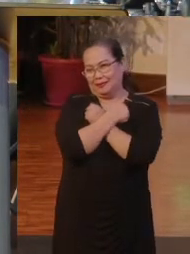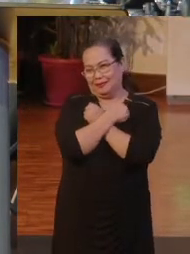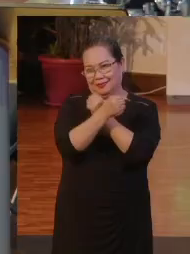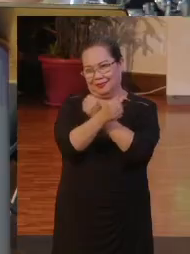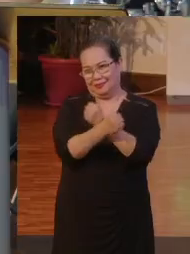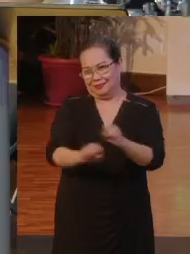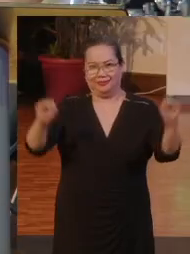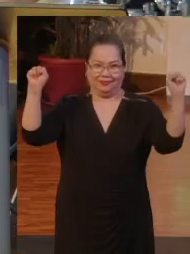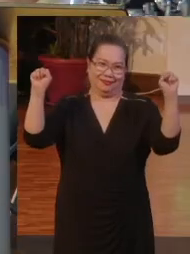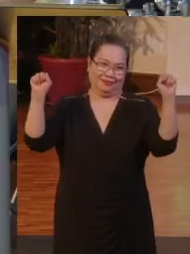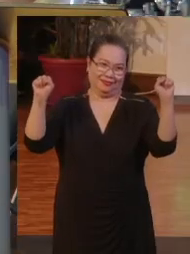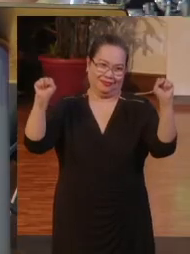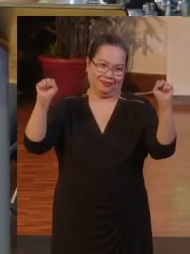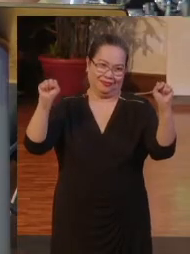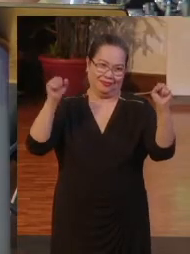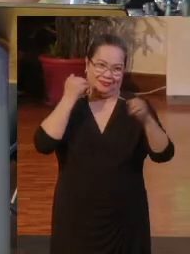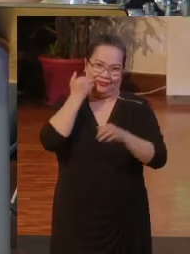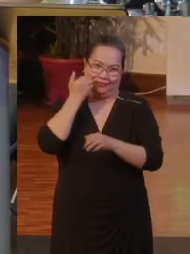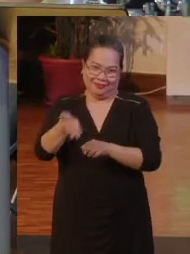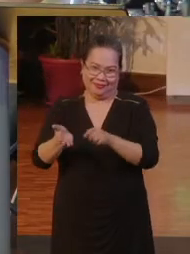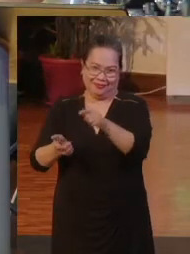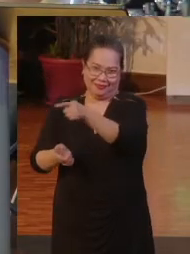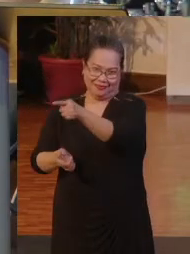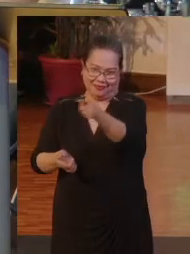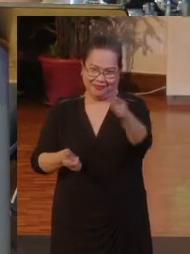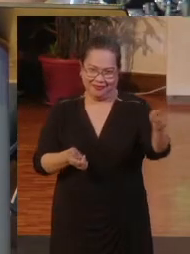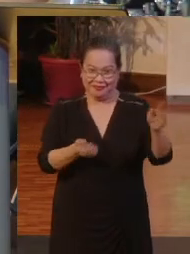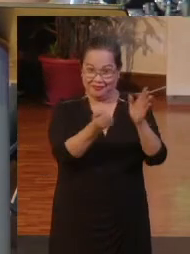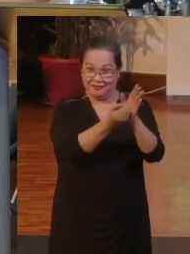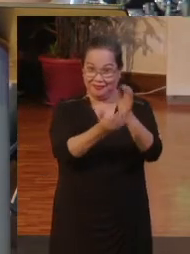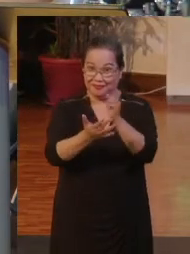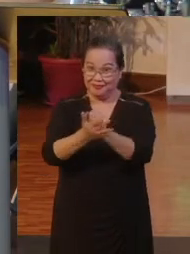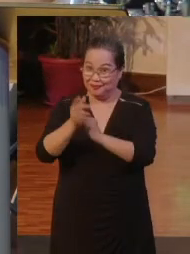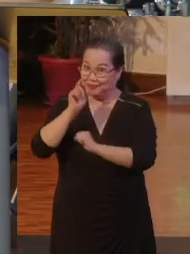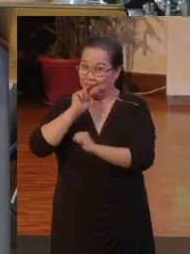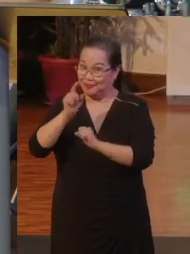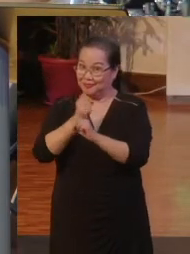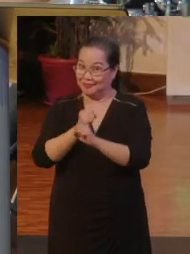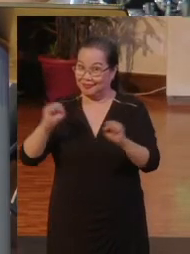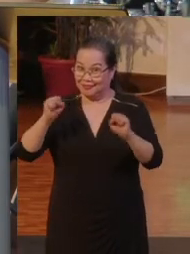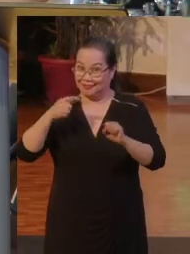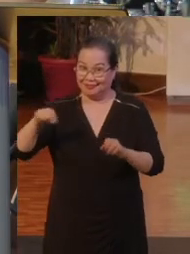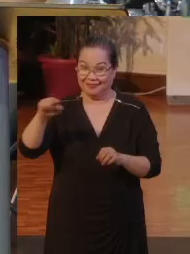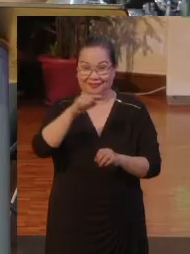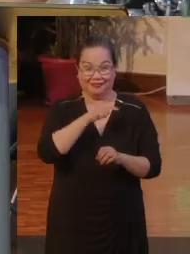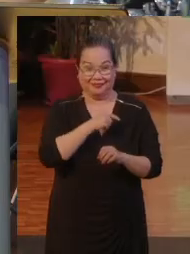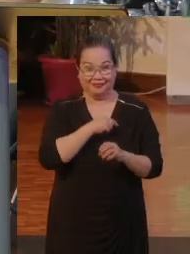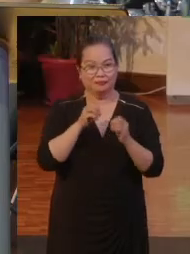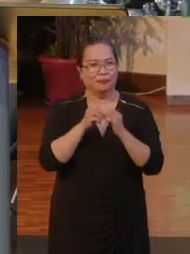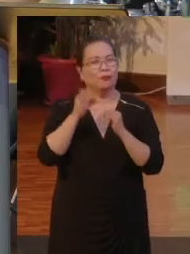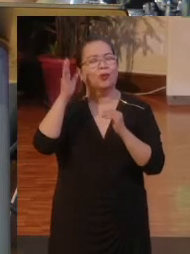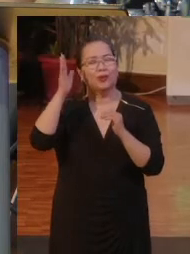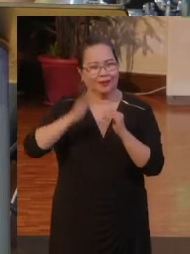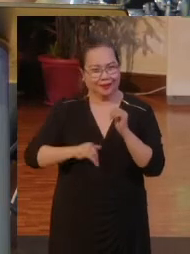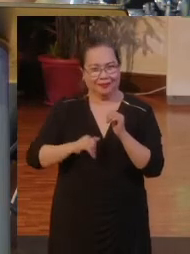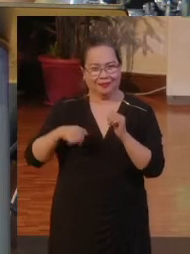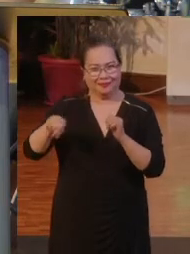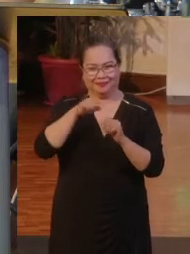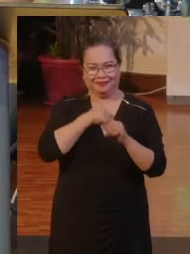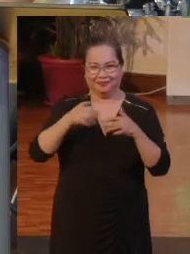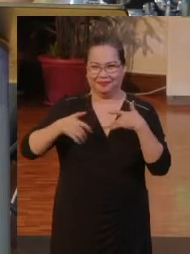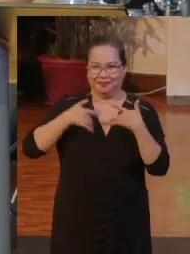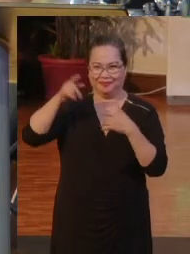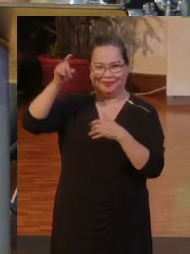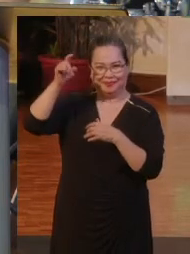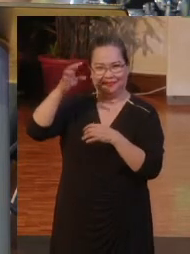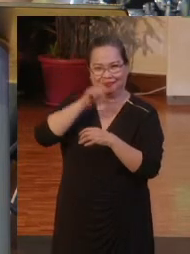tinubos. Hindi ba tunay na ililigtas niya tayo? More than that, we also rejoice in God